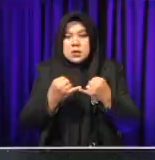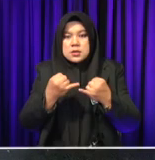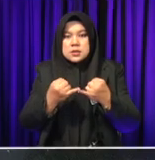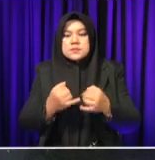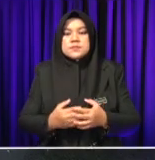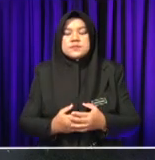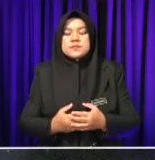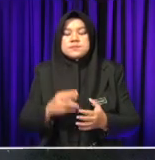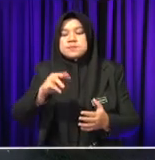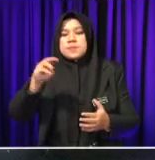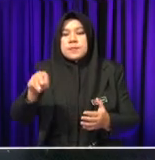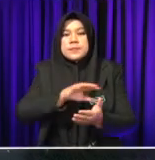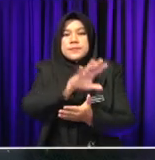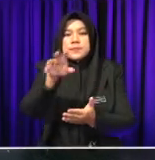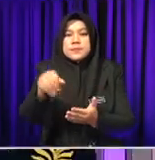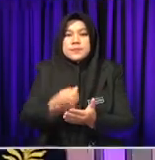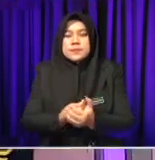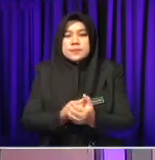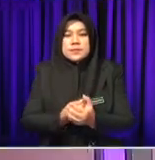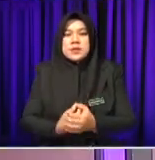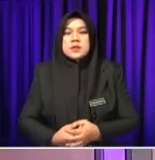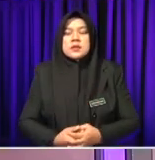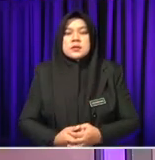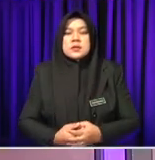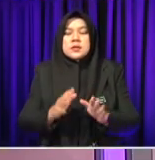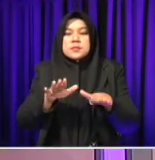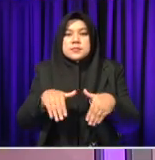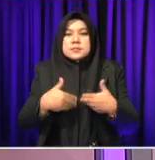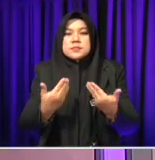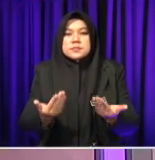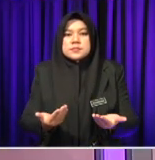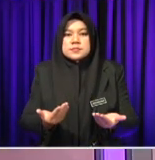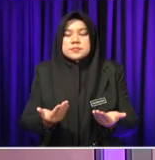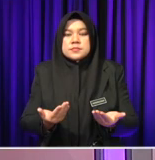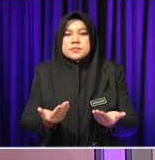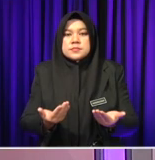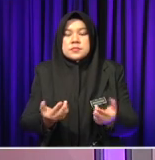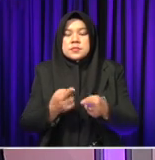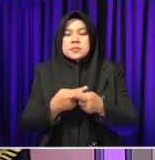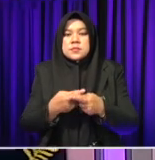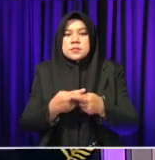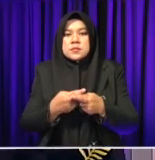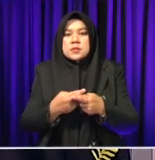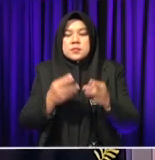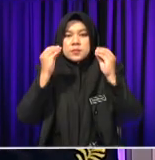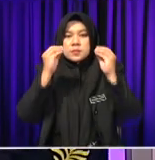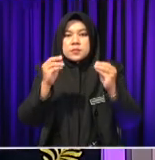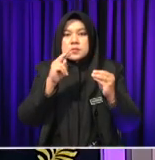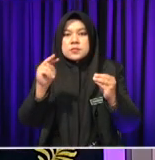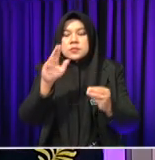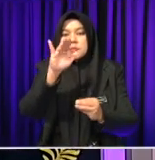anak-anak murid sekalian di sini juga telah sediakan jugalah macam mana sebagai rumusannya apa pengajaran yang dapat